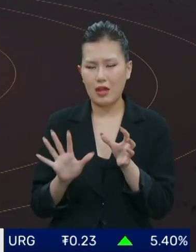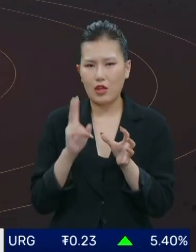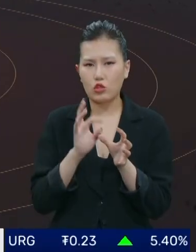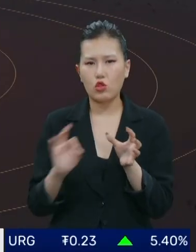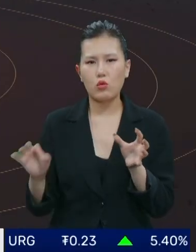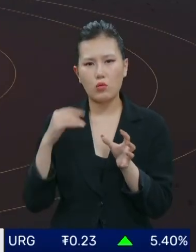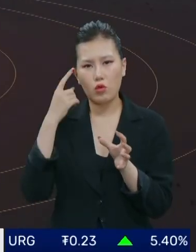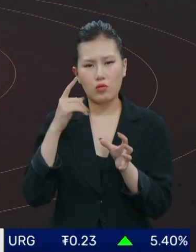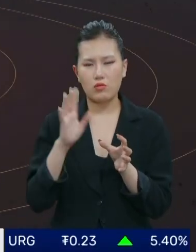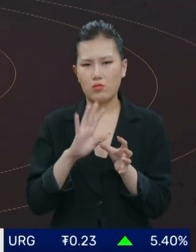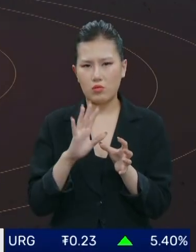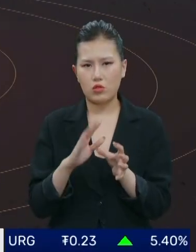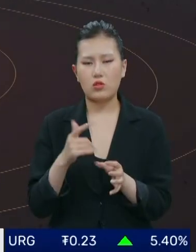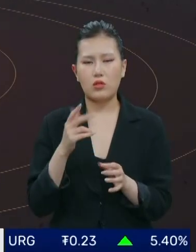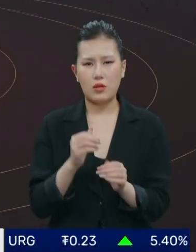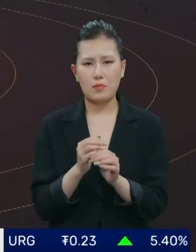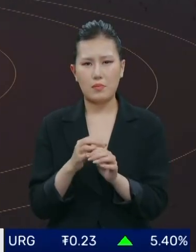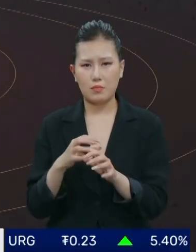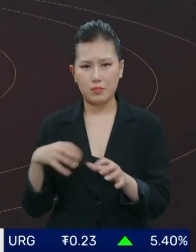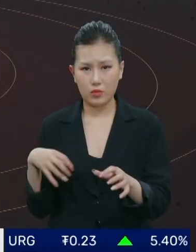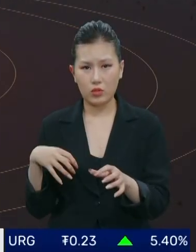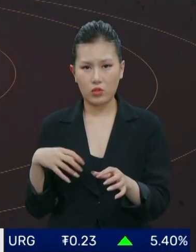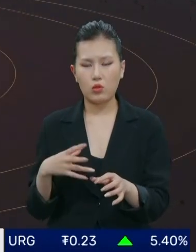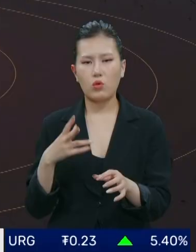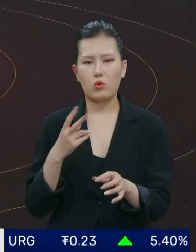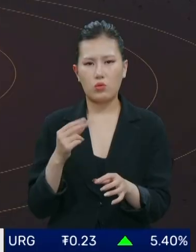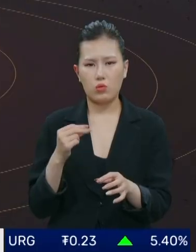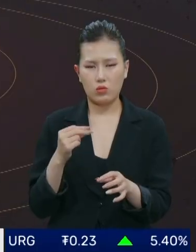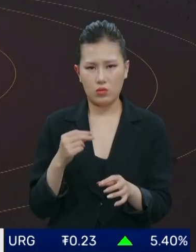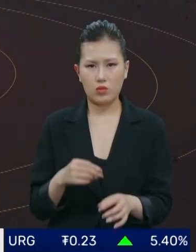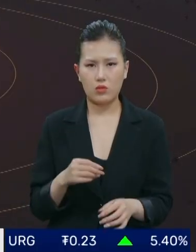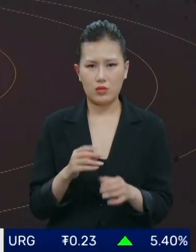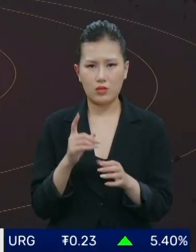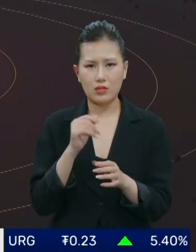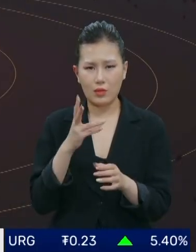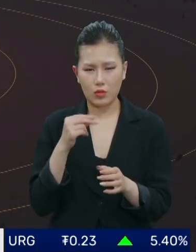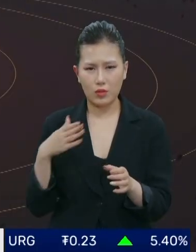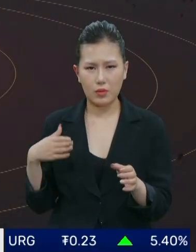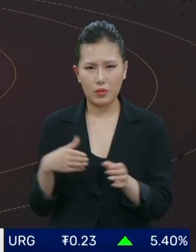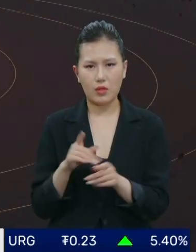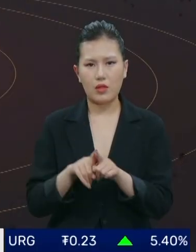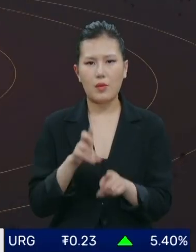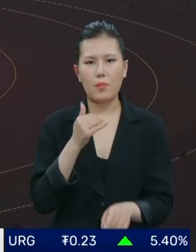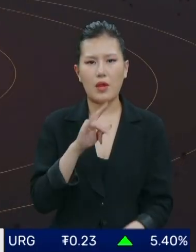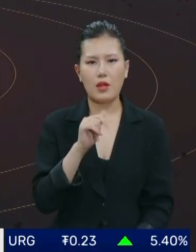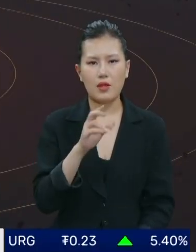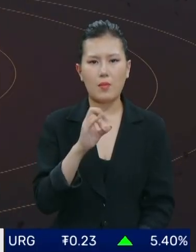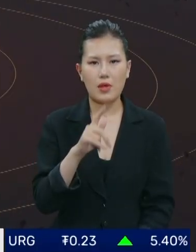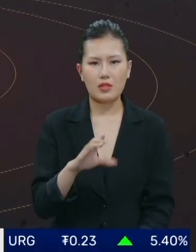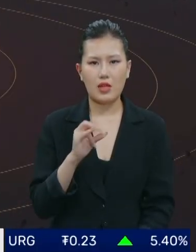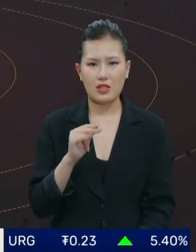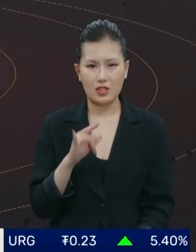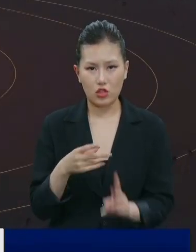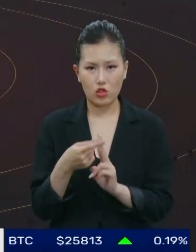За, гол сэдвүүлүүгээ оръё. Яг зэрэгцэж үү гэвэл тийм. Нэг замд байгаа юм шиг зэрэгцэн харагдана. Бархасод болон санчар гаргууд бол энэ жил илүү тод